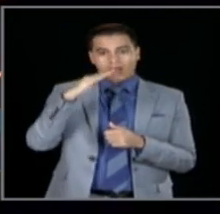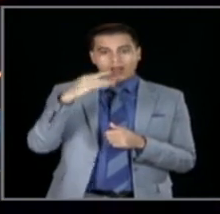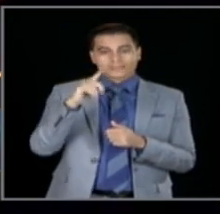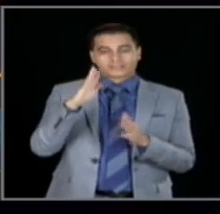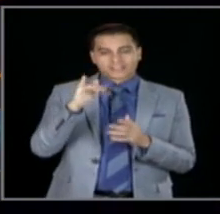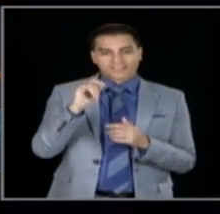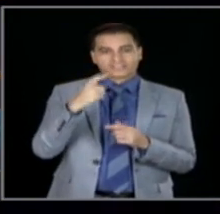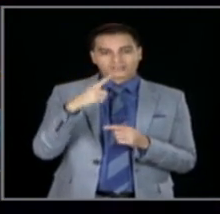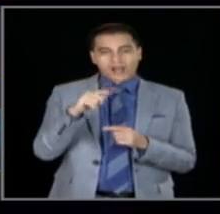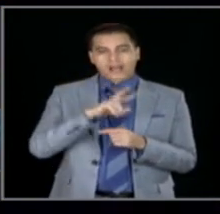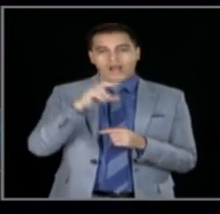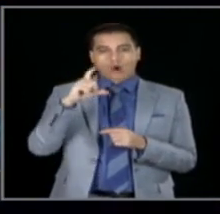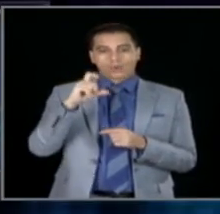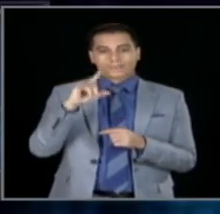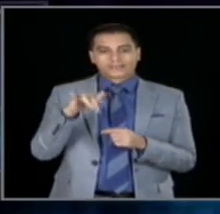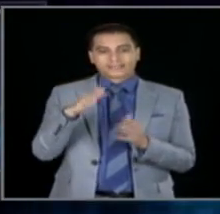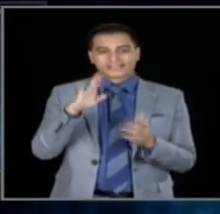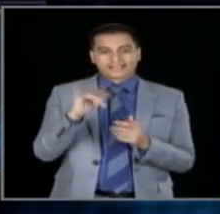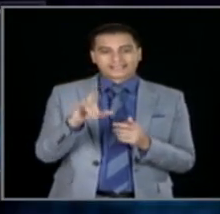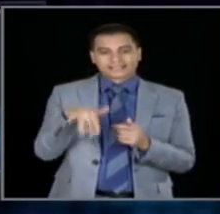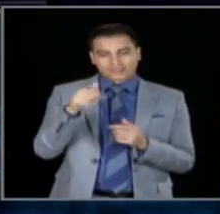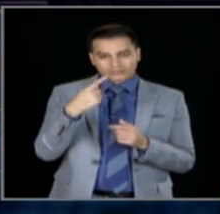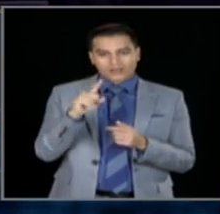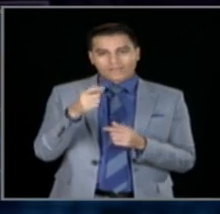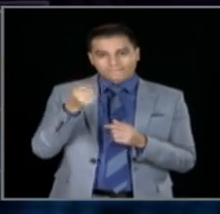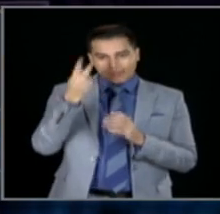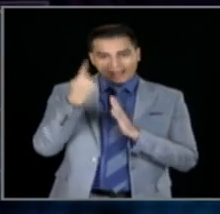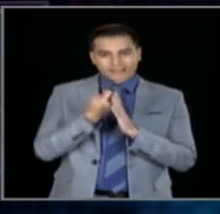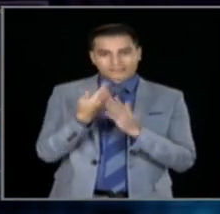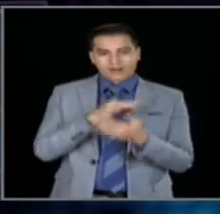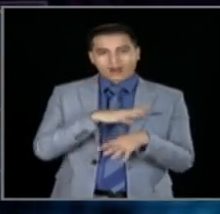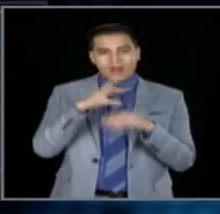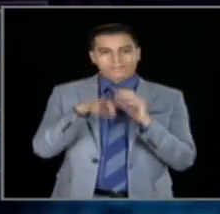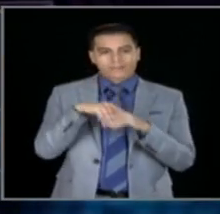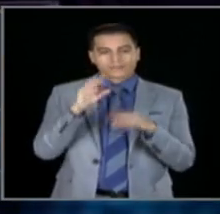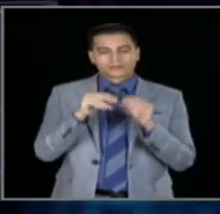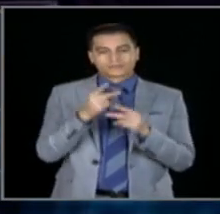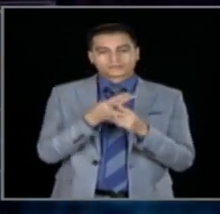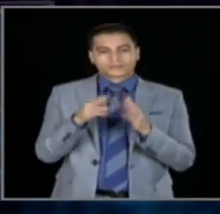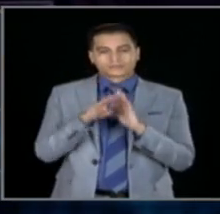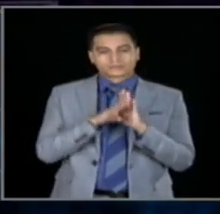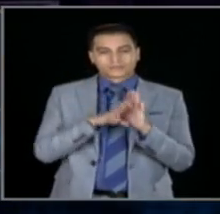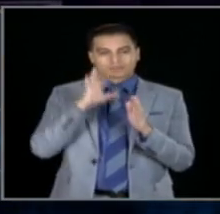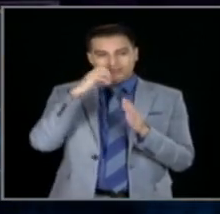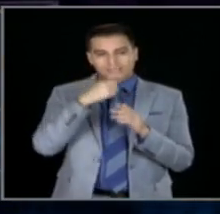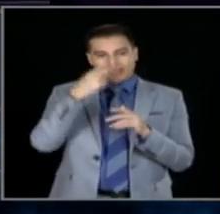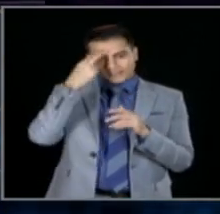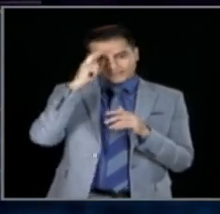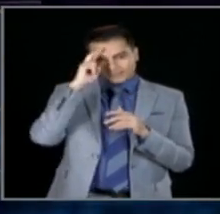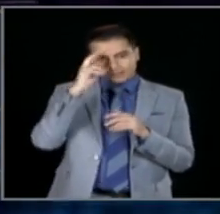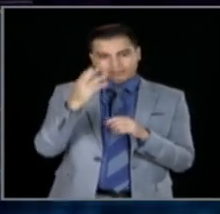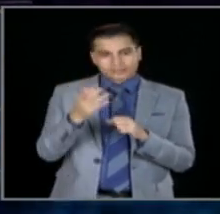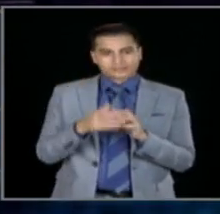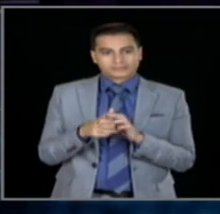هي عاصمه احدى الدول الافريقيه صح من هو الاديب الراحه المؤلف للمجموعه القصصيه التنظيم السري